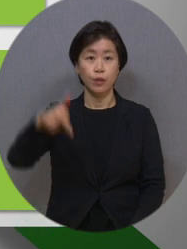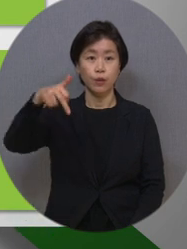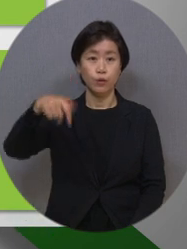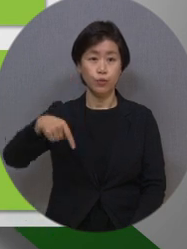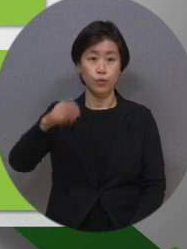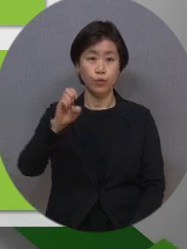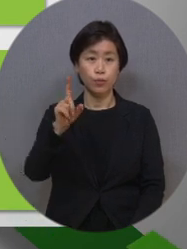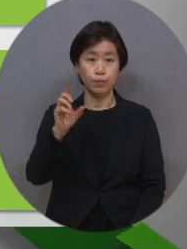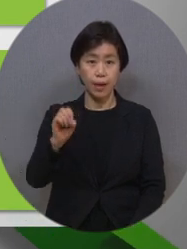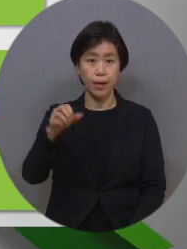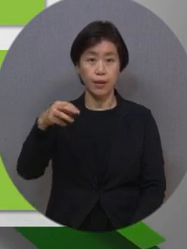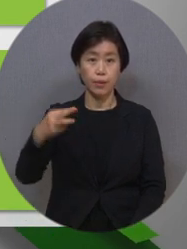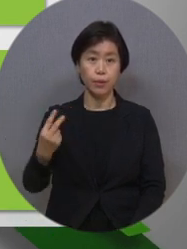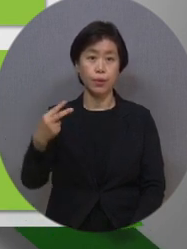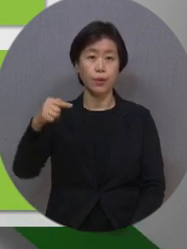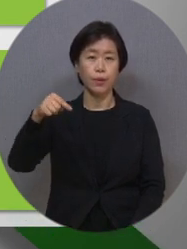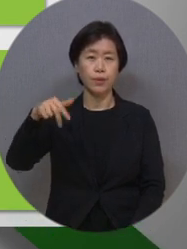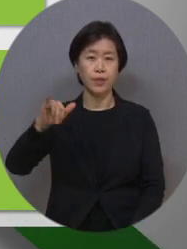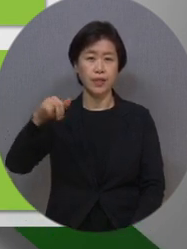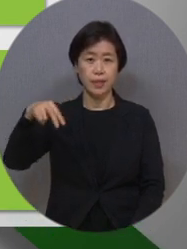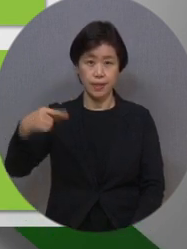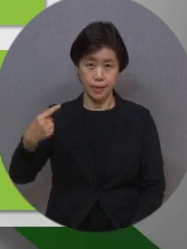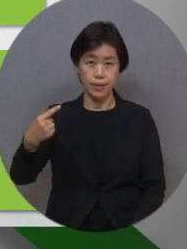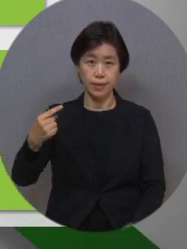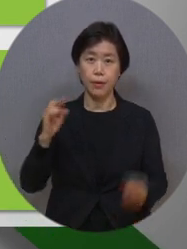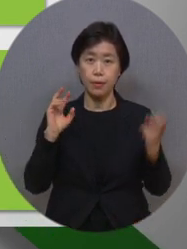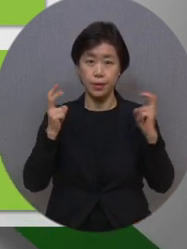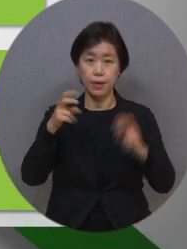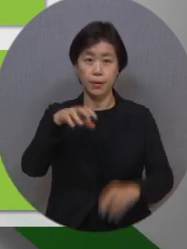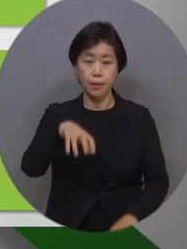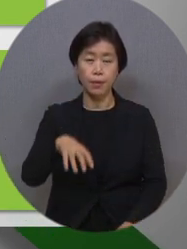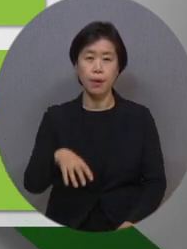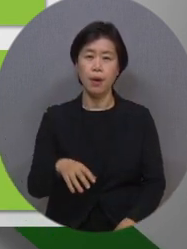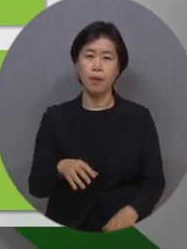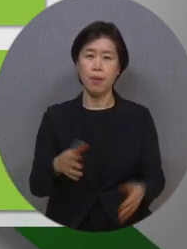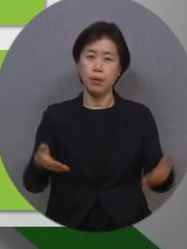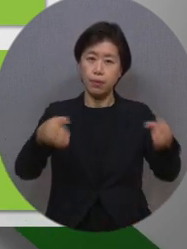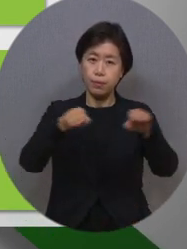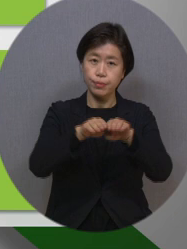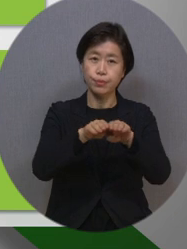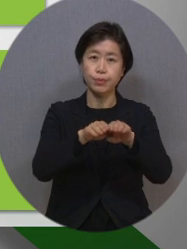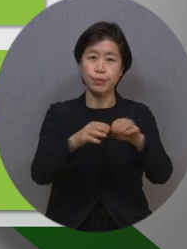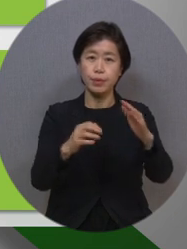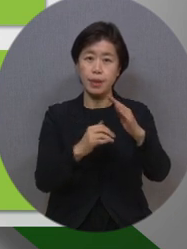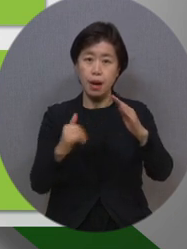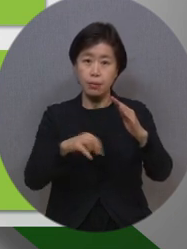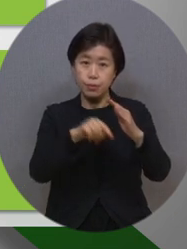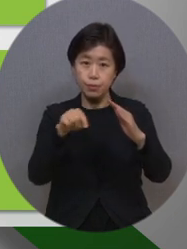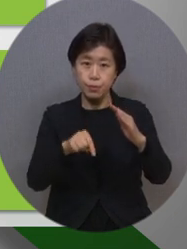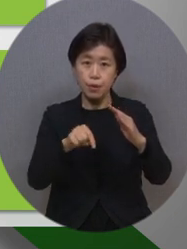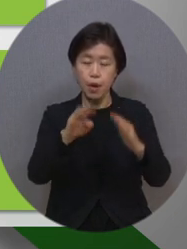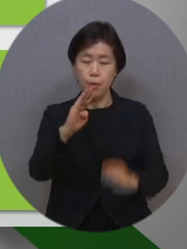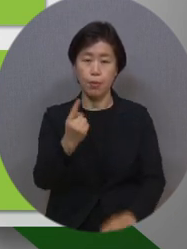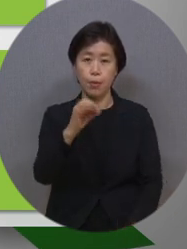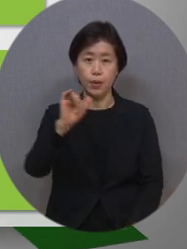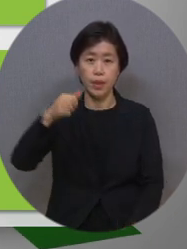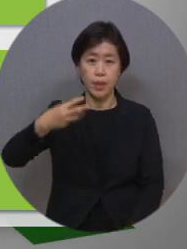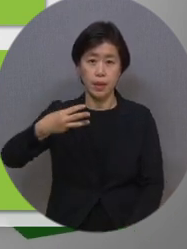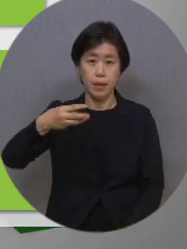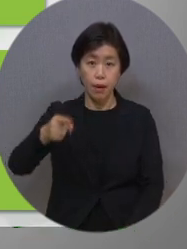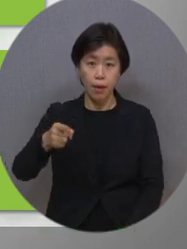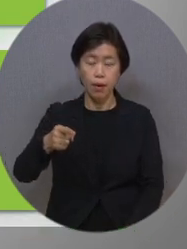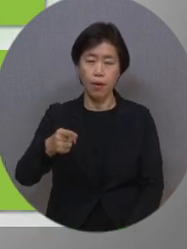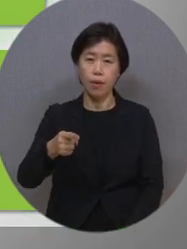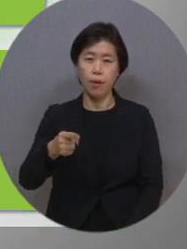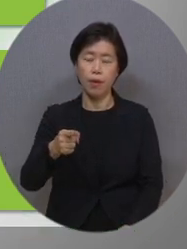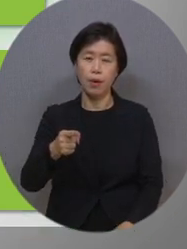쿠팡 로지스틱스 서비스 유한 회사에서 건물 가정용 보일러 설치 수리원을 모집합니다. 접수